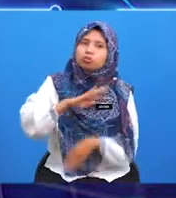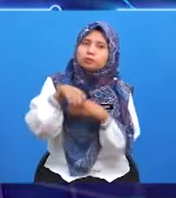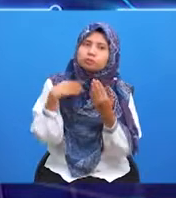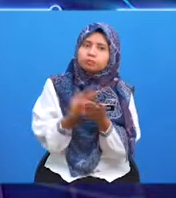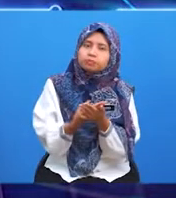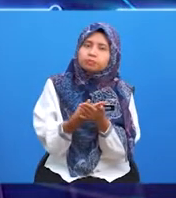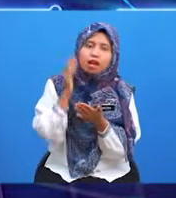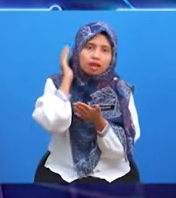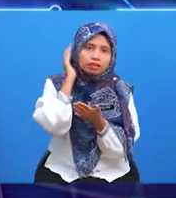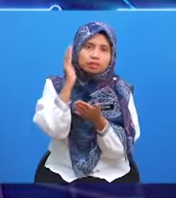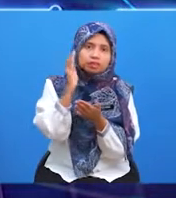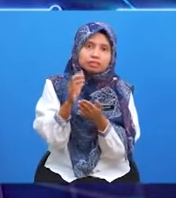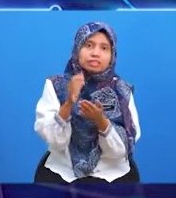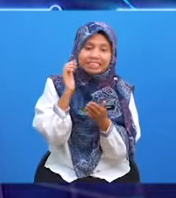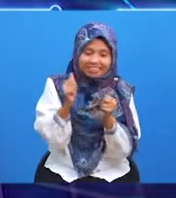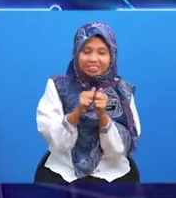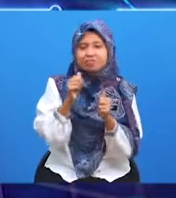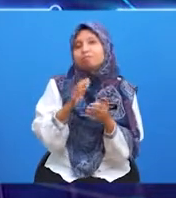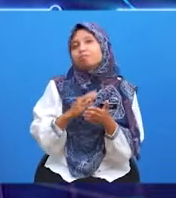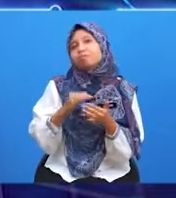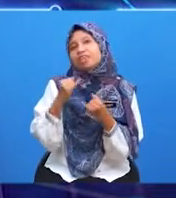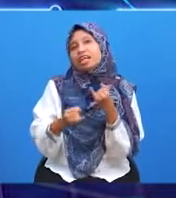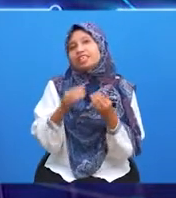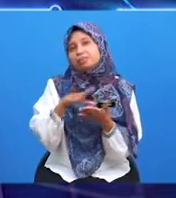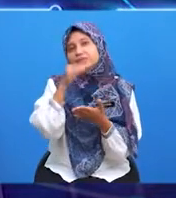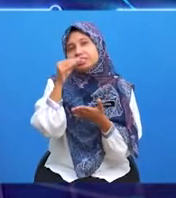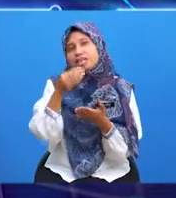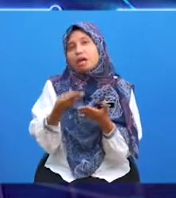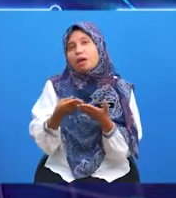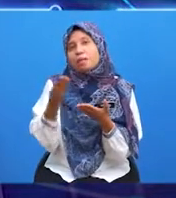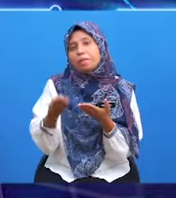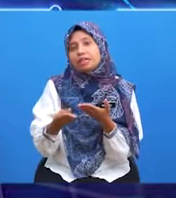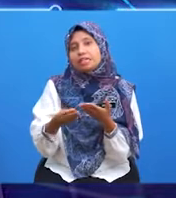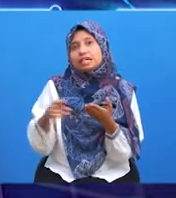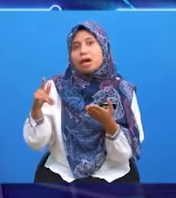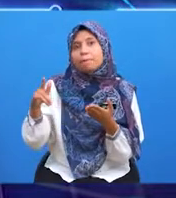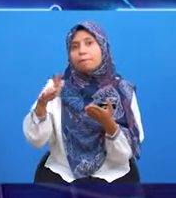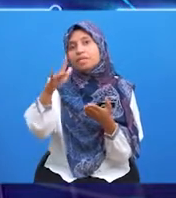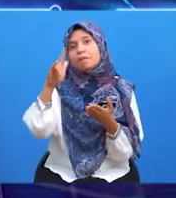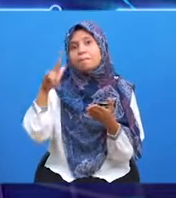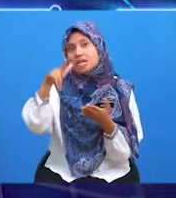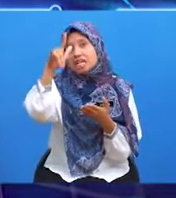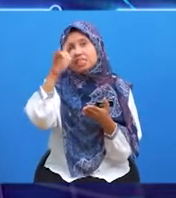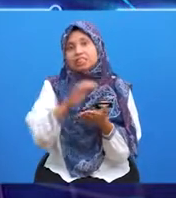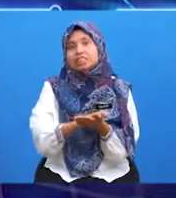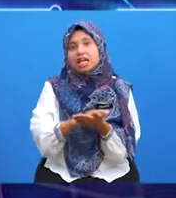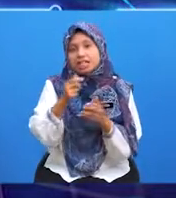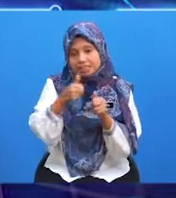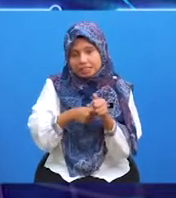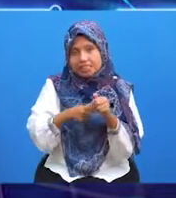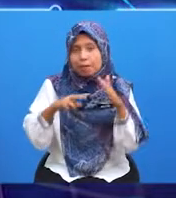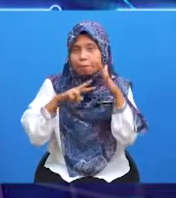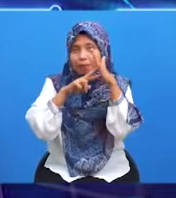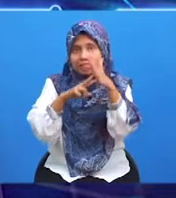Murid-murid semua, dengan berakhirnya pembelajaran bagi pelancaran setiap jenis